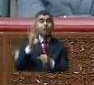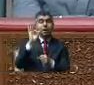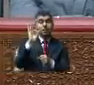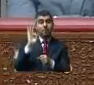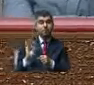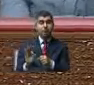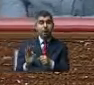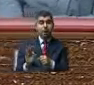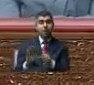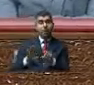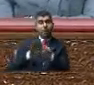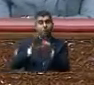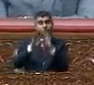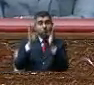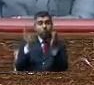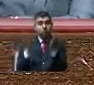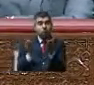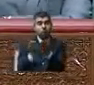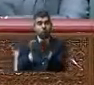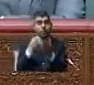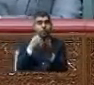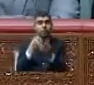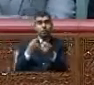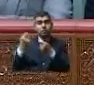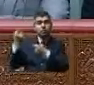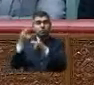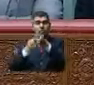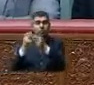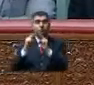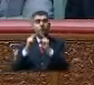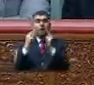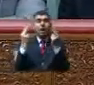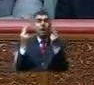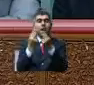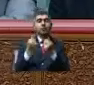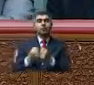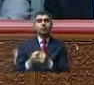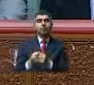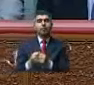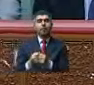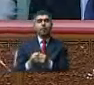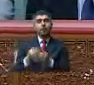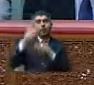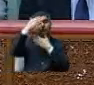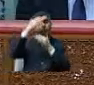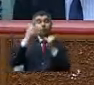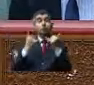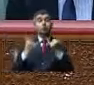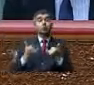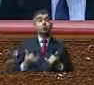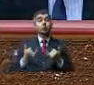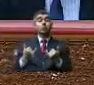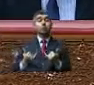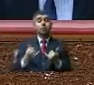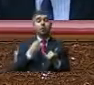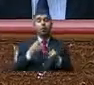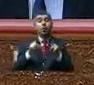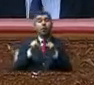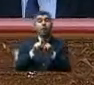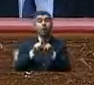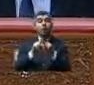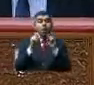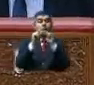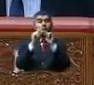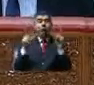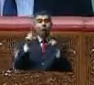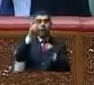بالمقاييس ديال الاقتصاد الدولي يعتبر إنجاز ما بعده إنجاز. والمغرب اليوم يطرح كنموذج